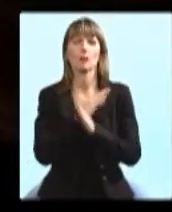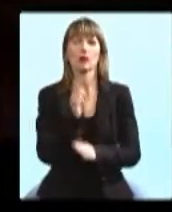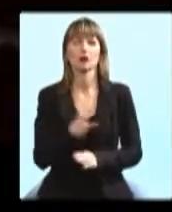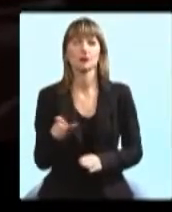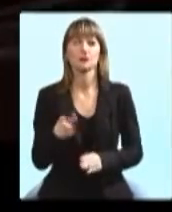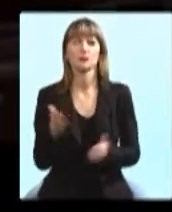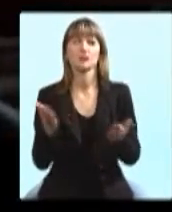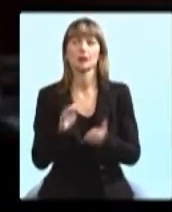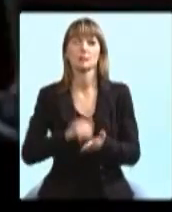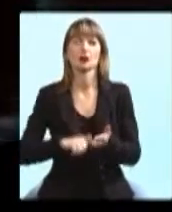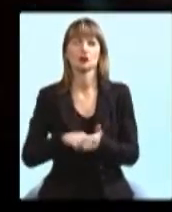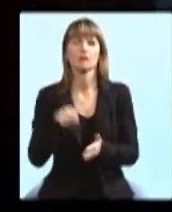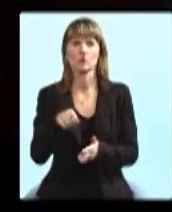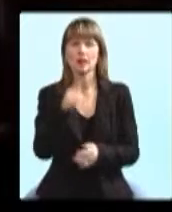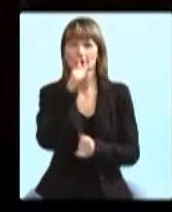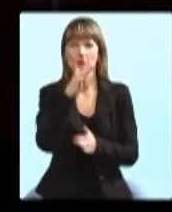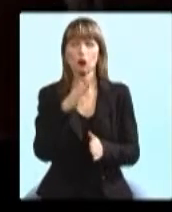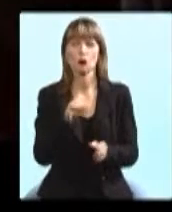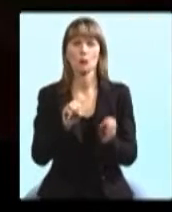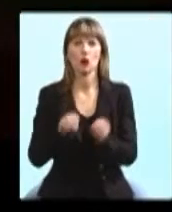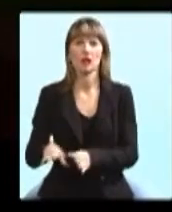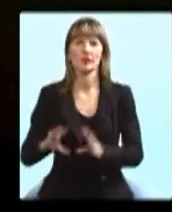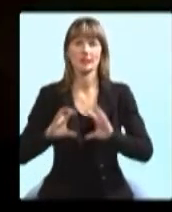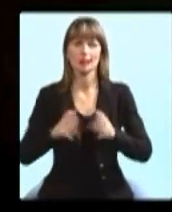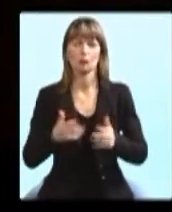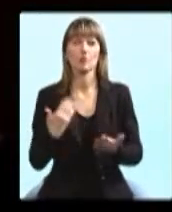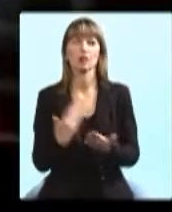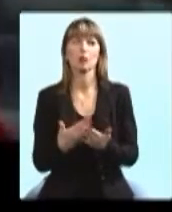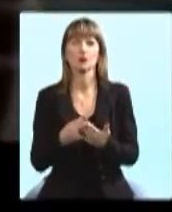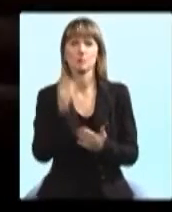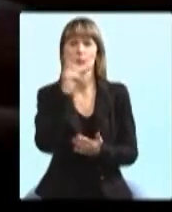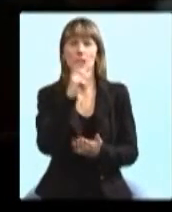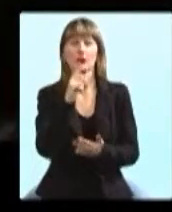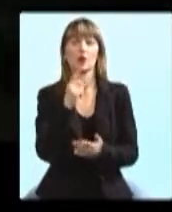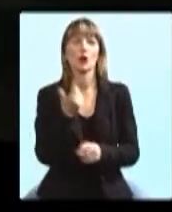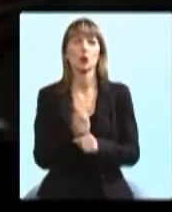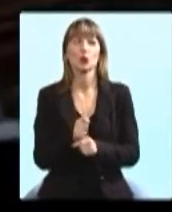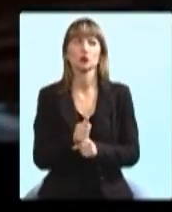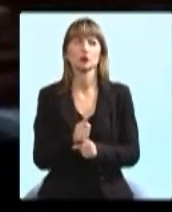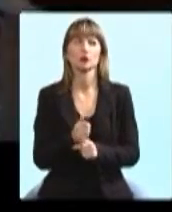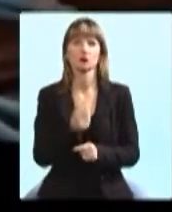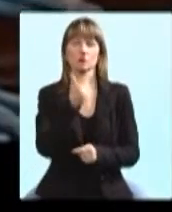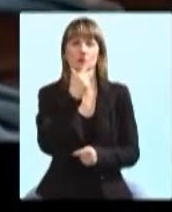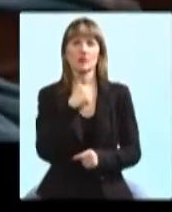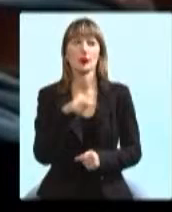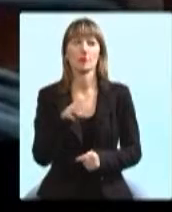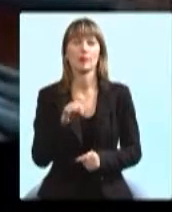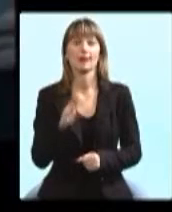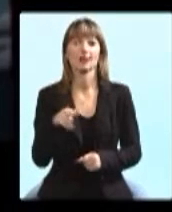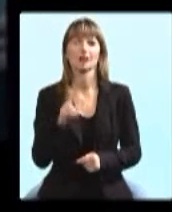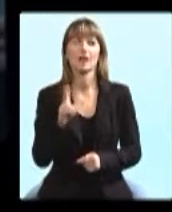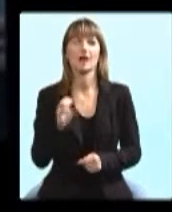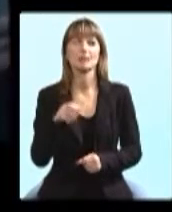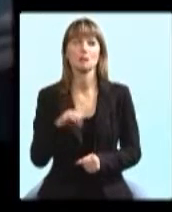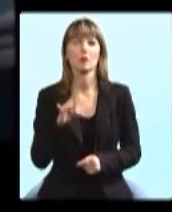Мовляв, з якихось причин вони не можуть покинути землю. Наприклад, маленький, але дуже благородний привид Каспер та його